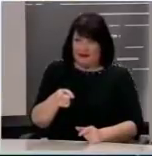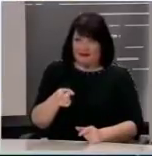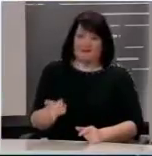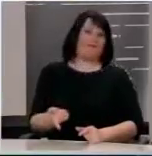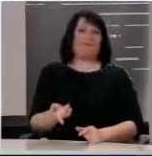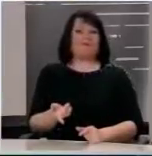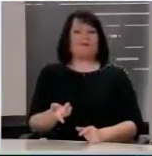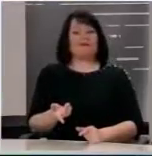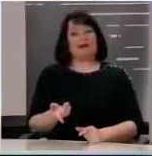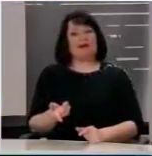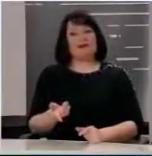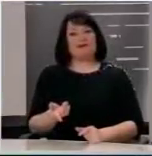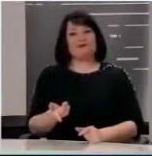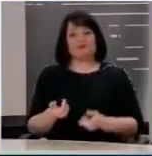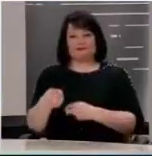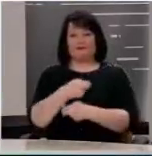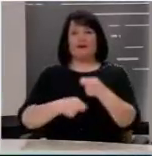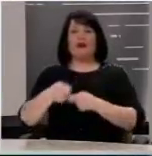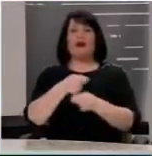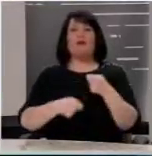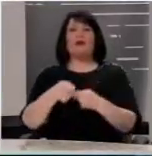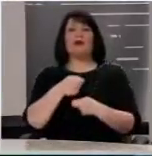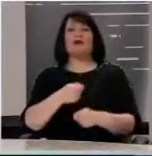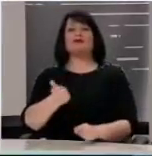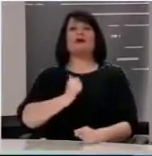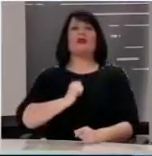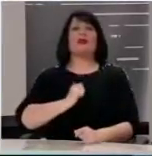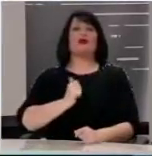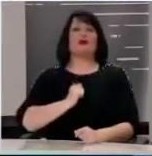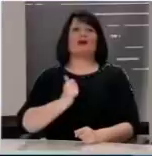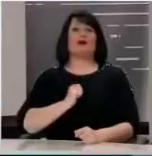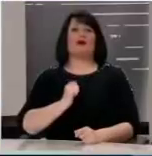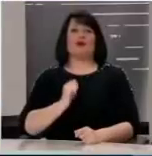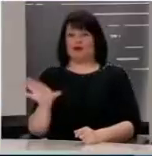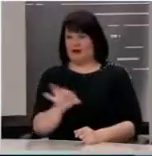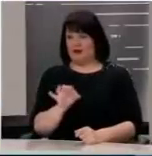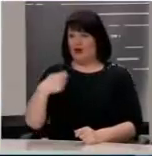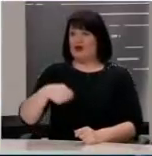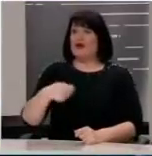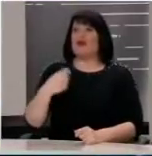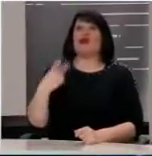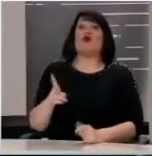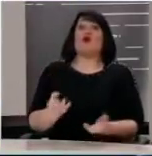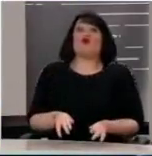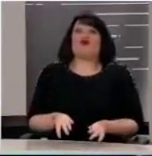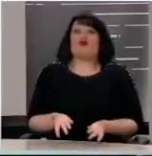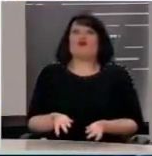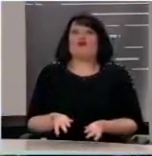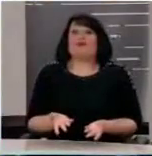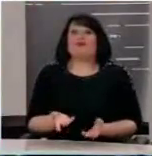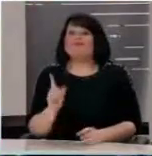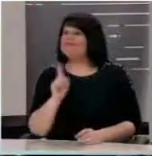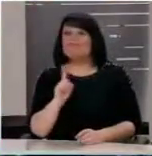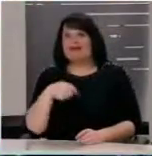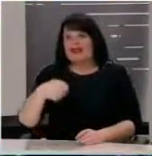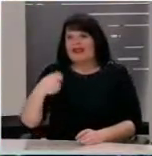μια επιχείρηση η οποία λειτουργεί με ιδιωτικοκοινωνικά κριτήρια και δεν διορίζει τους δικηγόρους της. Δεν διορίζει